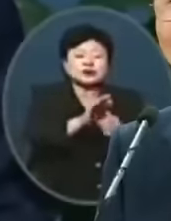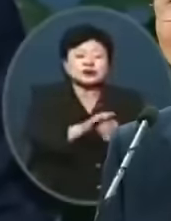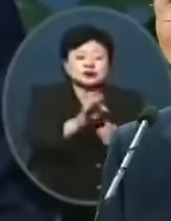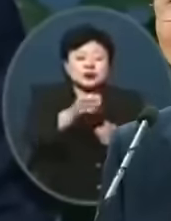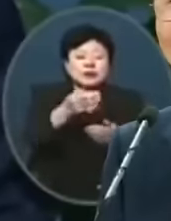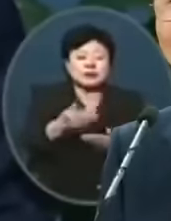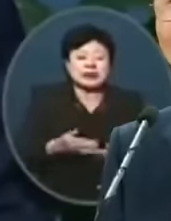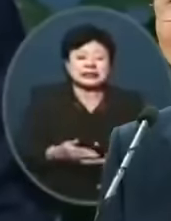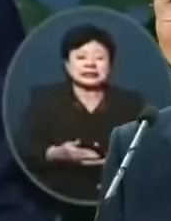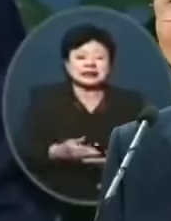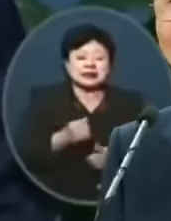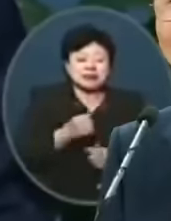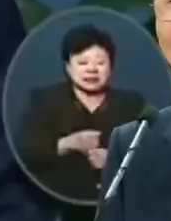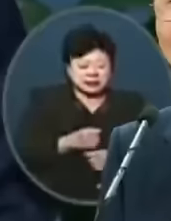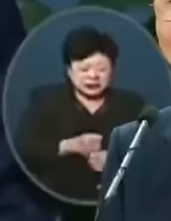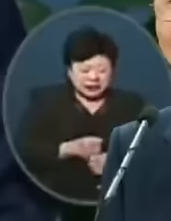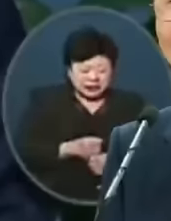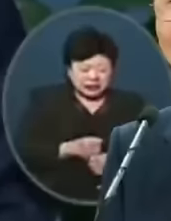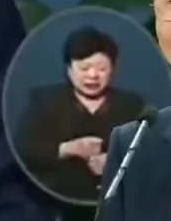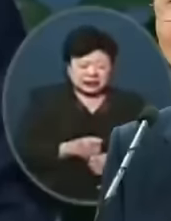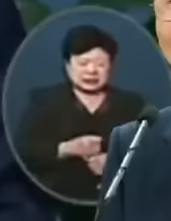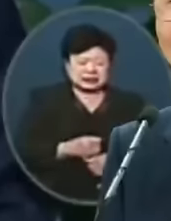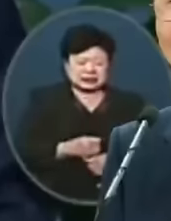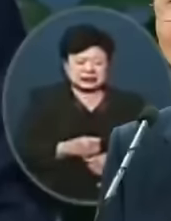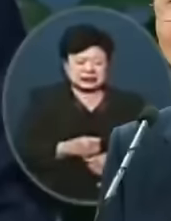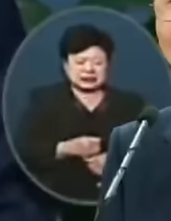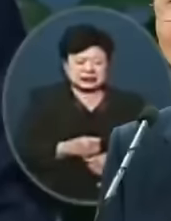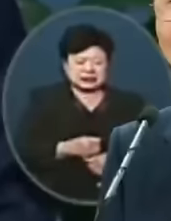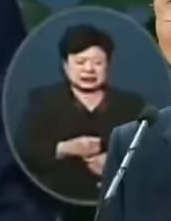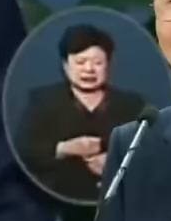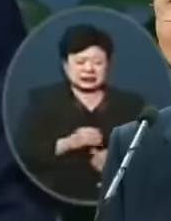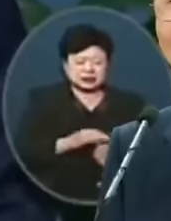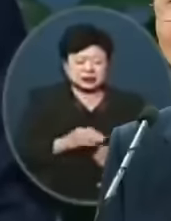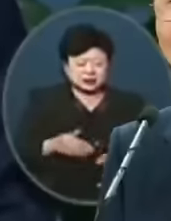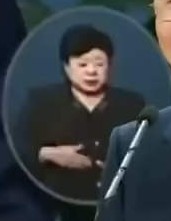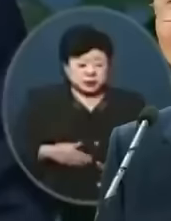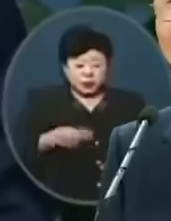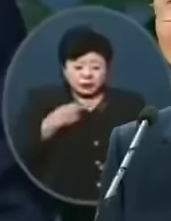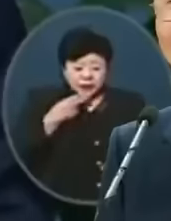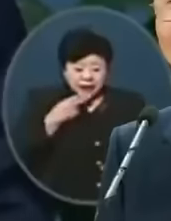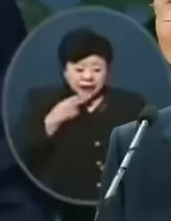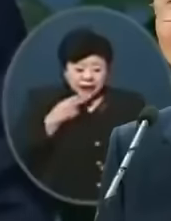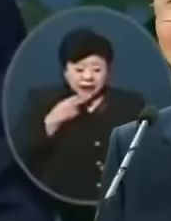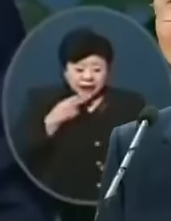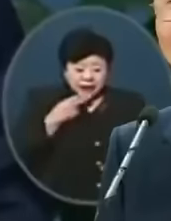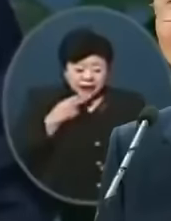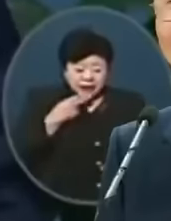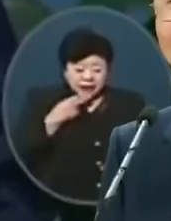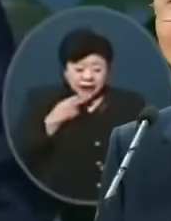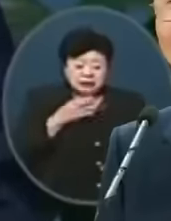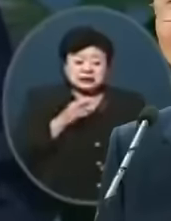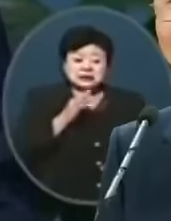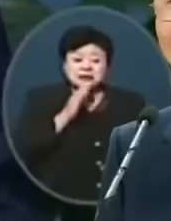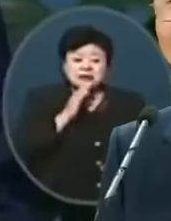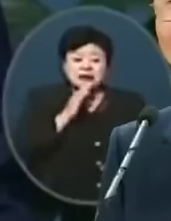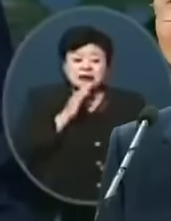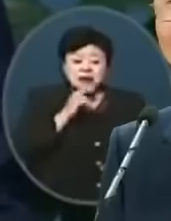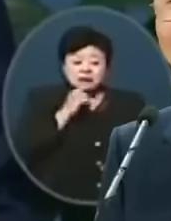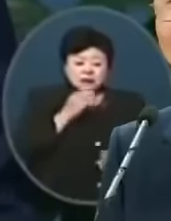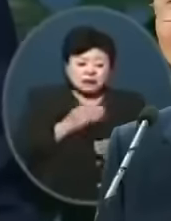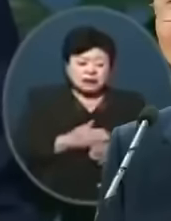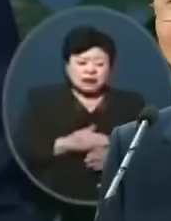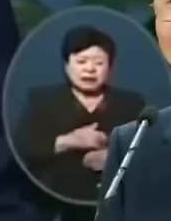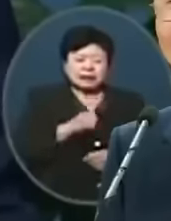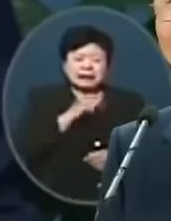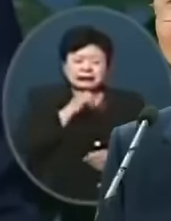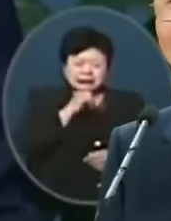돈을 받아가셨어요. 저렇게 하는데 저걸 좋아줄 필요가 있느냐. 사실 북한에 못